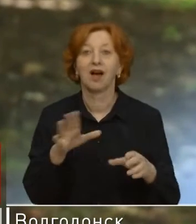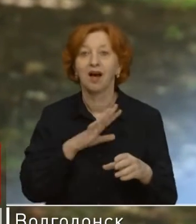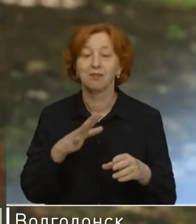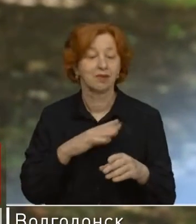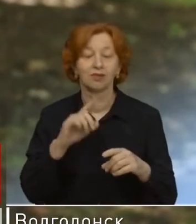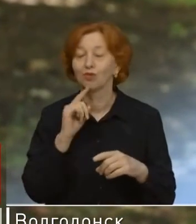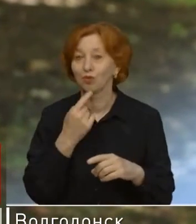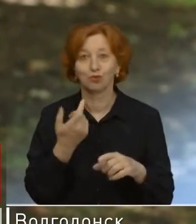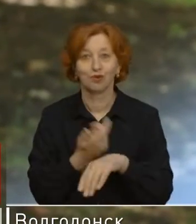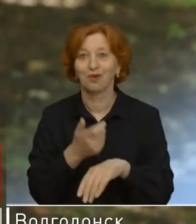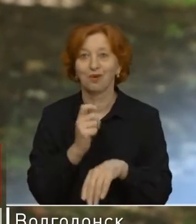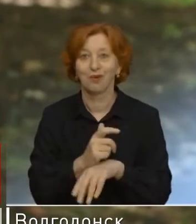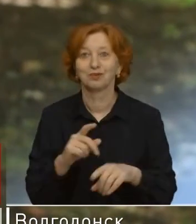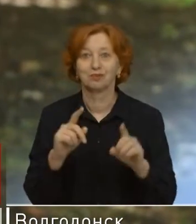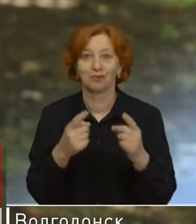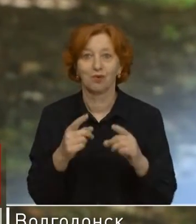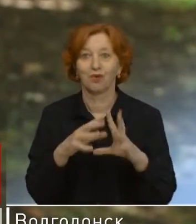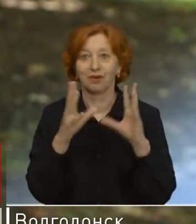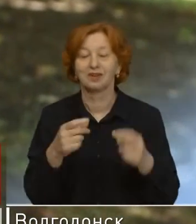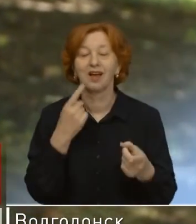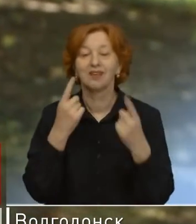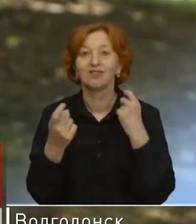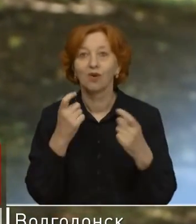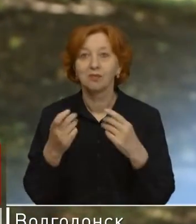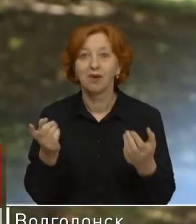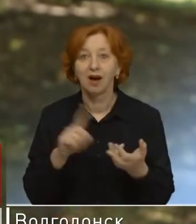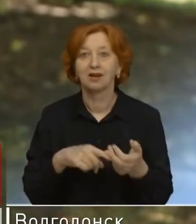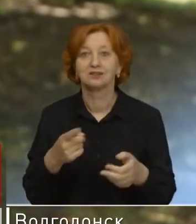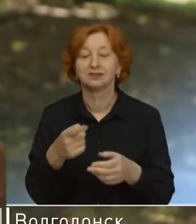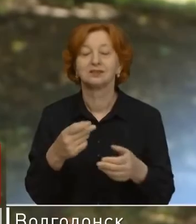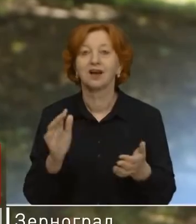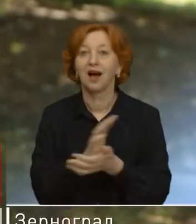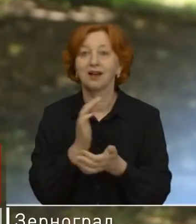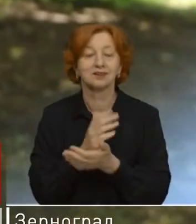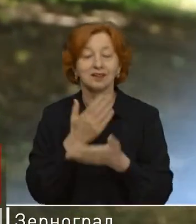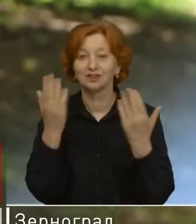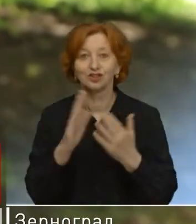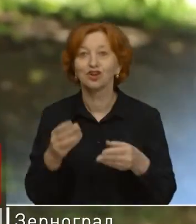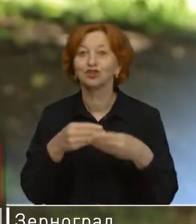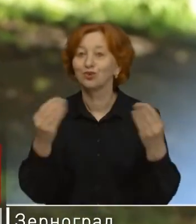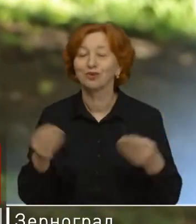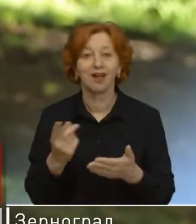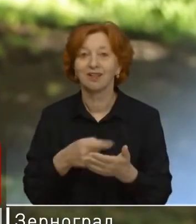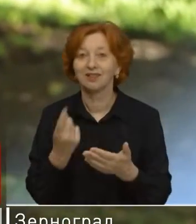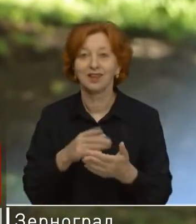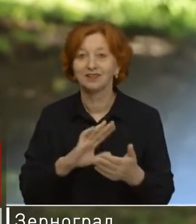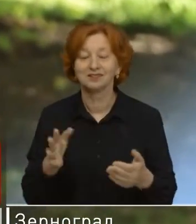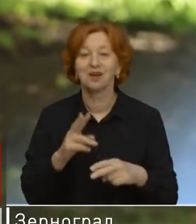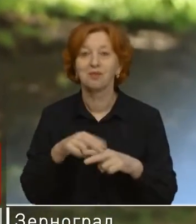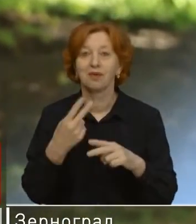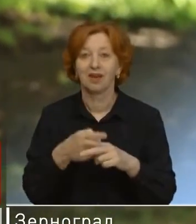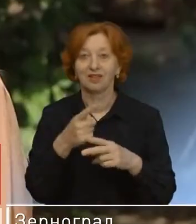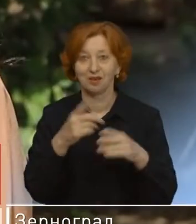нет. Трудно очень. Информацию откуда черпать. Газеты не читаем, журналы не листаем. Поэтому интернет – это